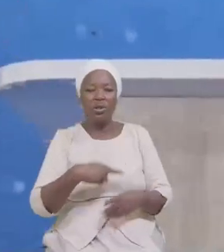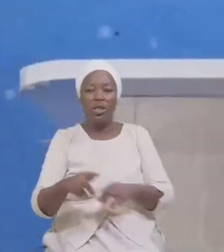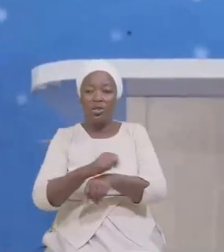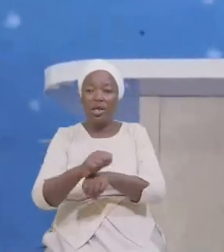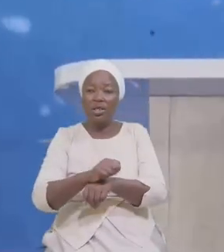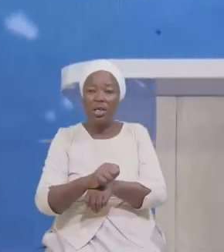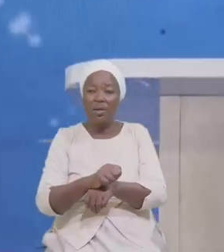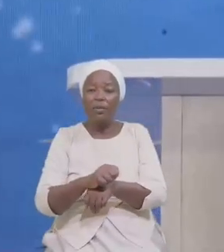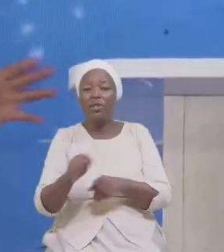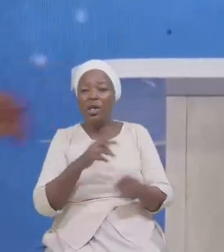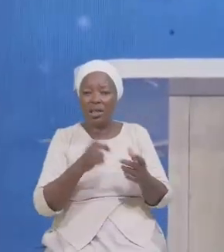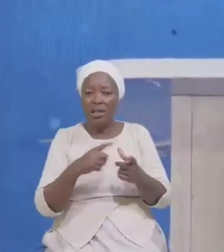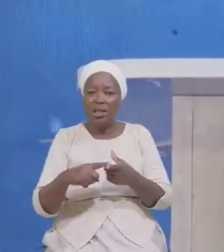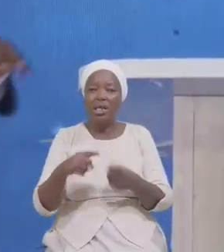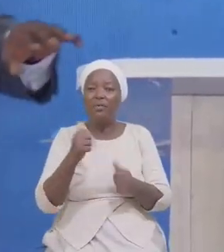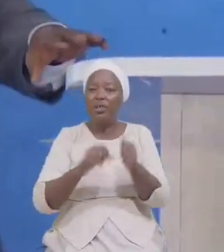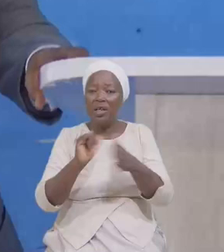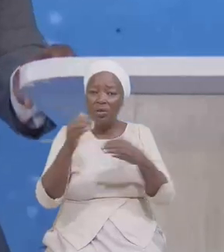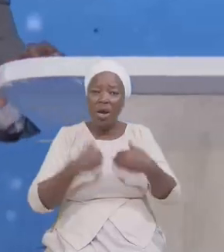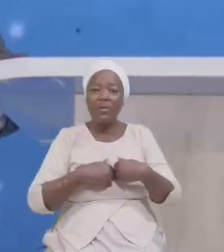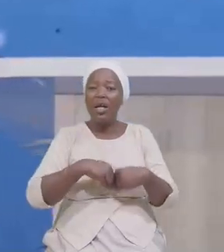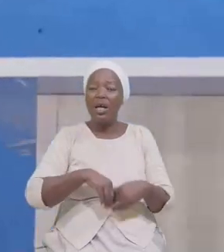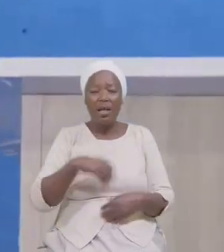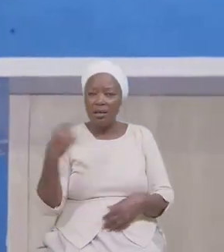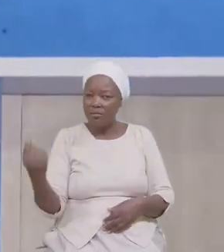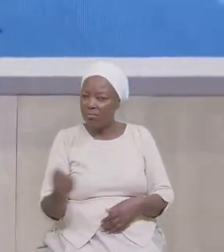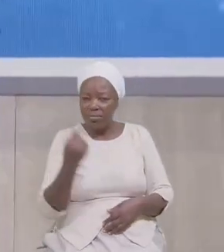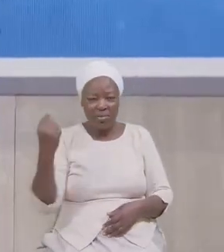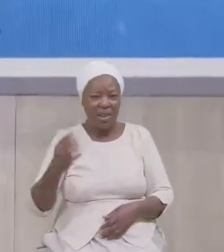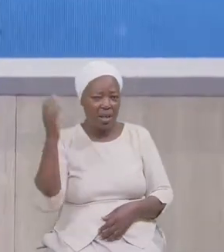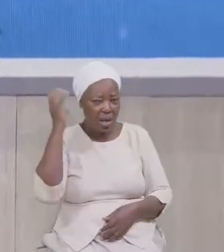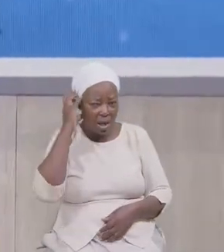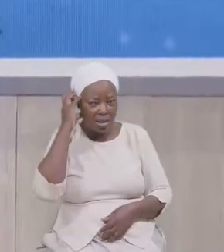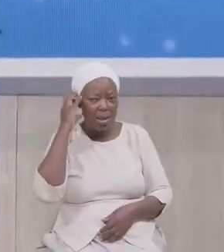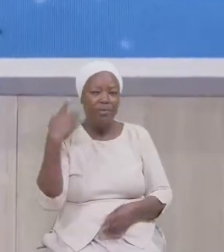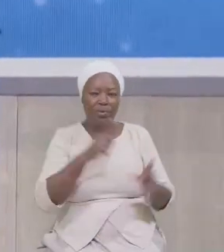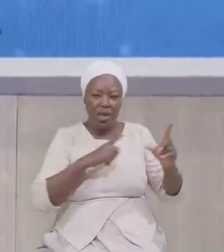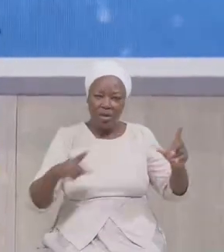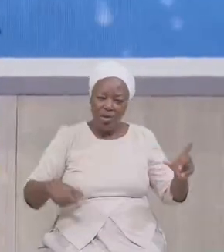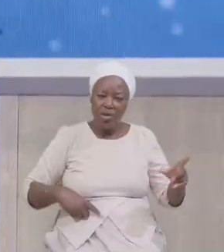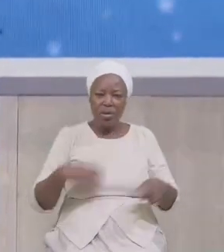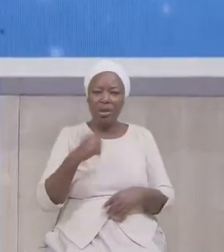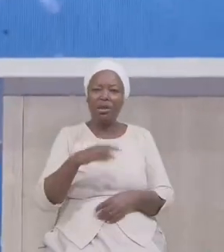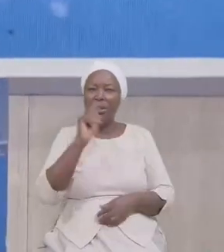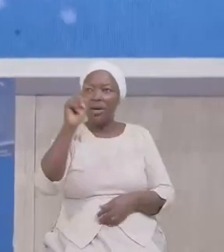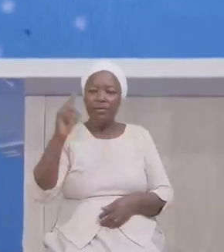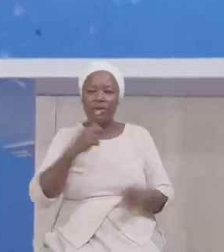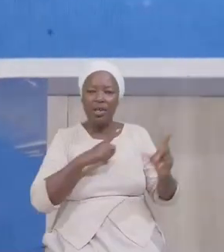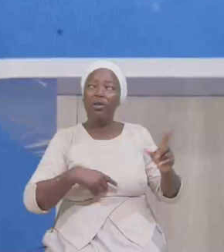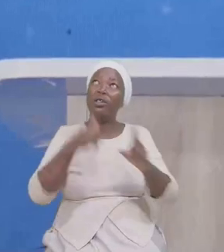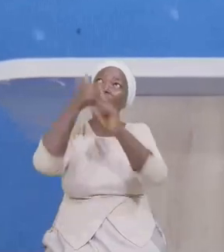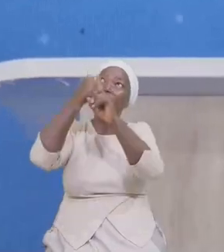allant au-delà de tout ce que vous avez jamais entendu, au-delà de tout ce que vous avez connu, il dit alors, le Seigneur lui-même vous donnera un